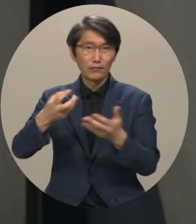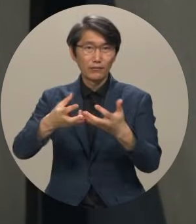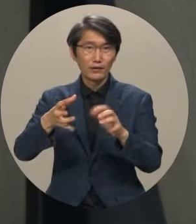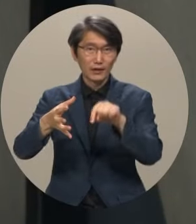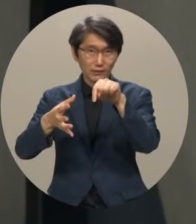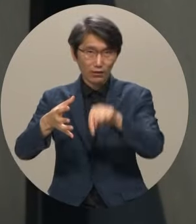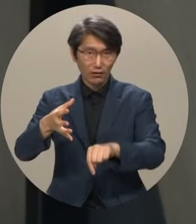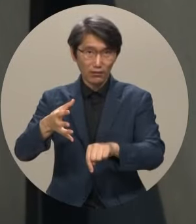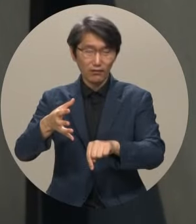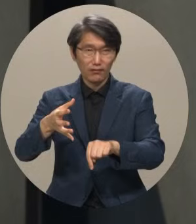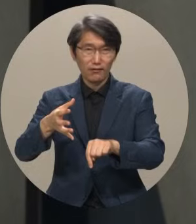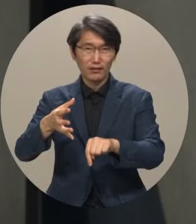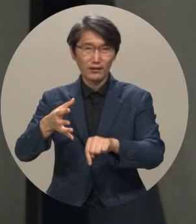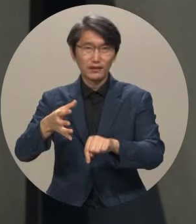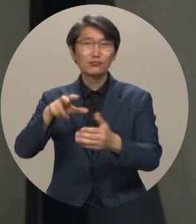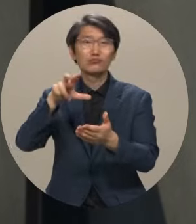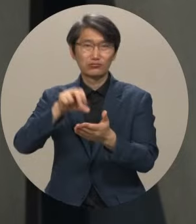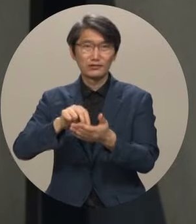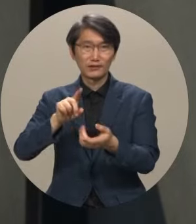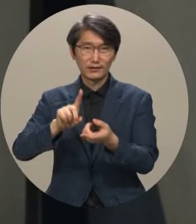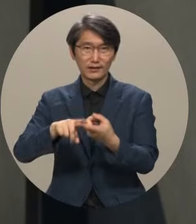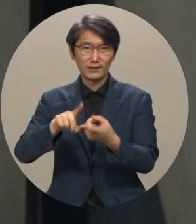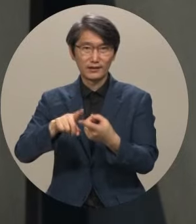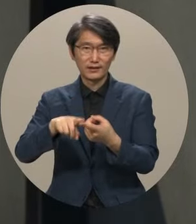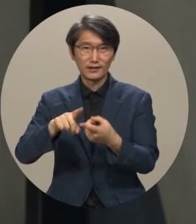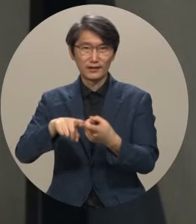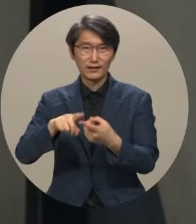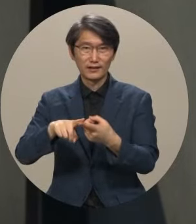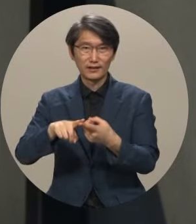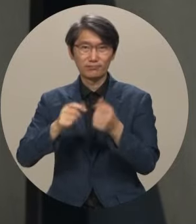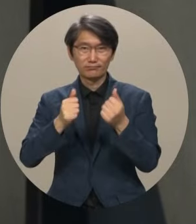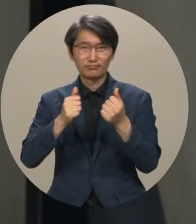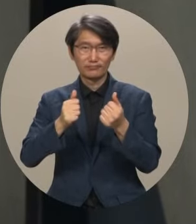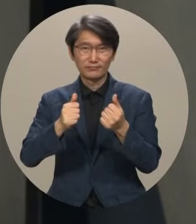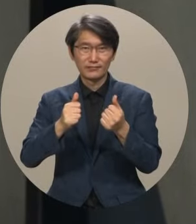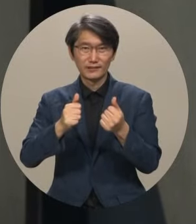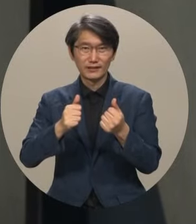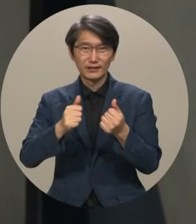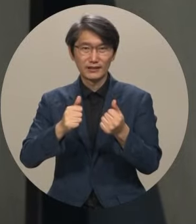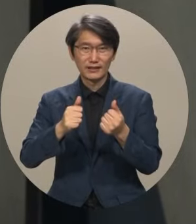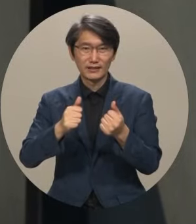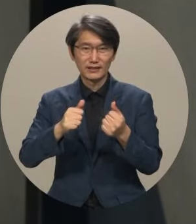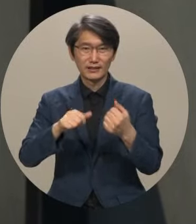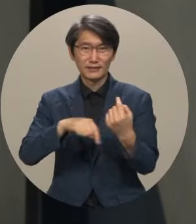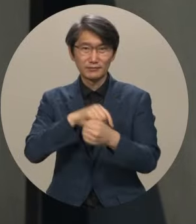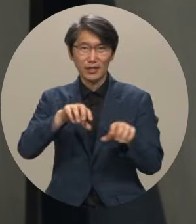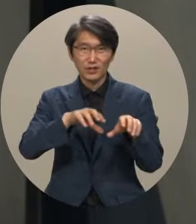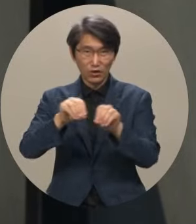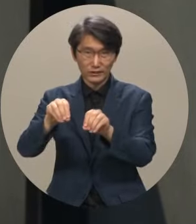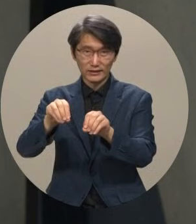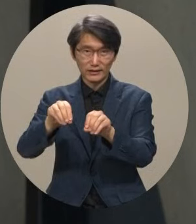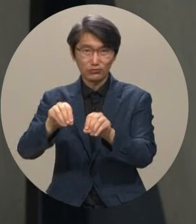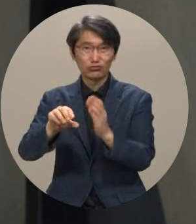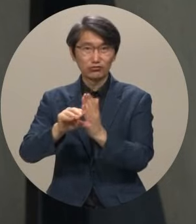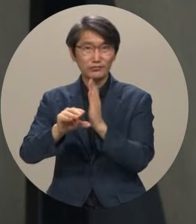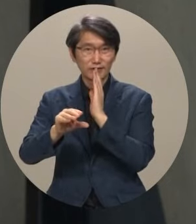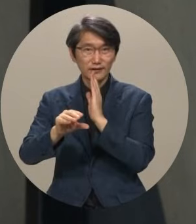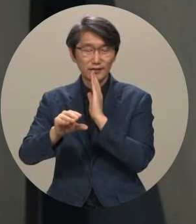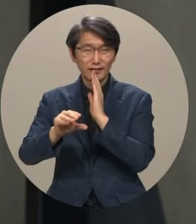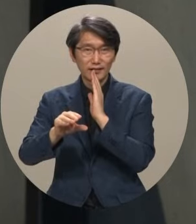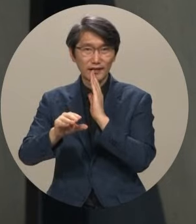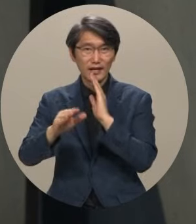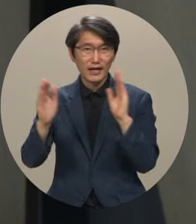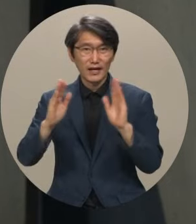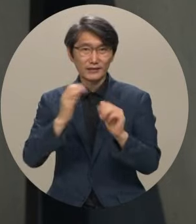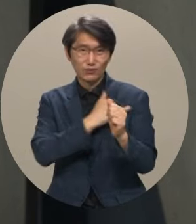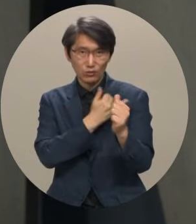이 문제에 대한 심의를 했고 지금 집행정지를 인용을 했습니다. 따라서 학생인권 조례는